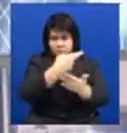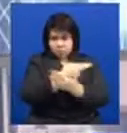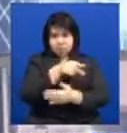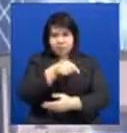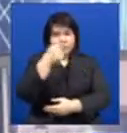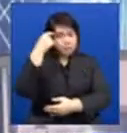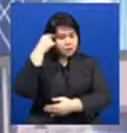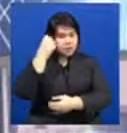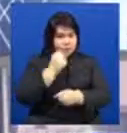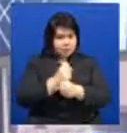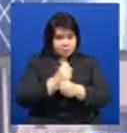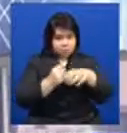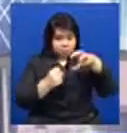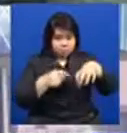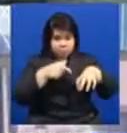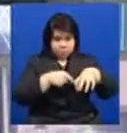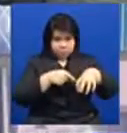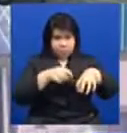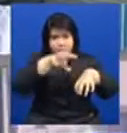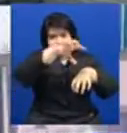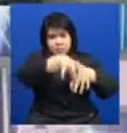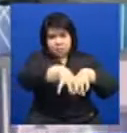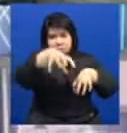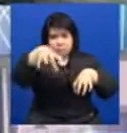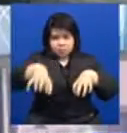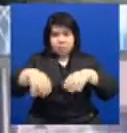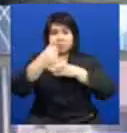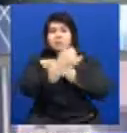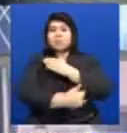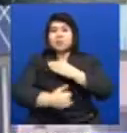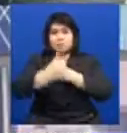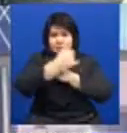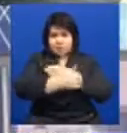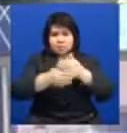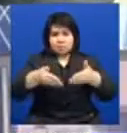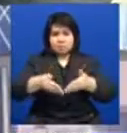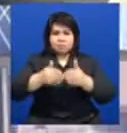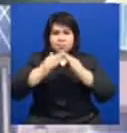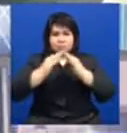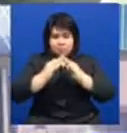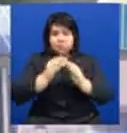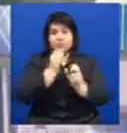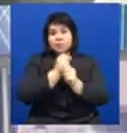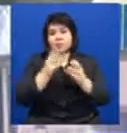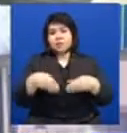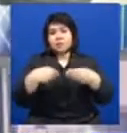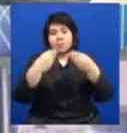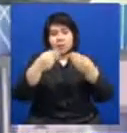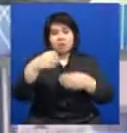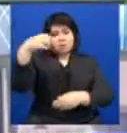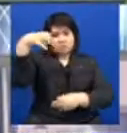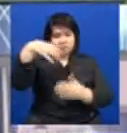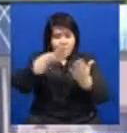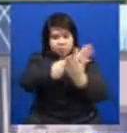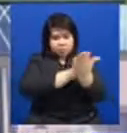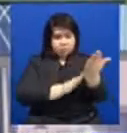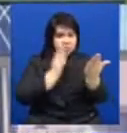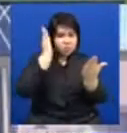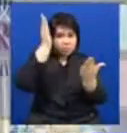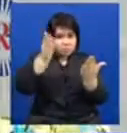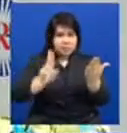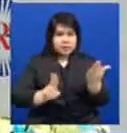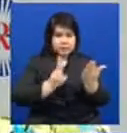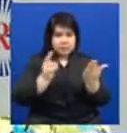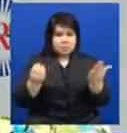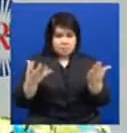ที่จะขยายฐานการลงทุนก่อสร้างโรงไฟฟ้าในประเทศเพื่อนบ้านนะคะรองรับความต้องการใช้ไฟฟ้าของประเทศในอนาคตค่ะ